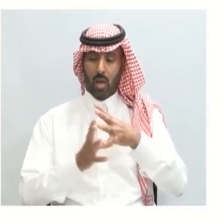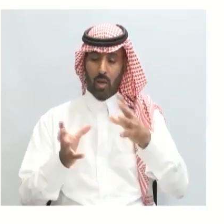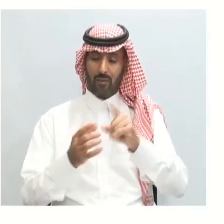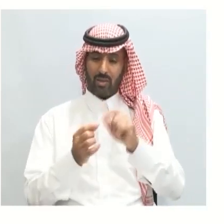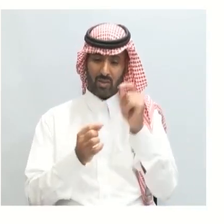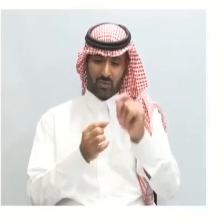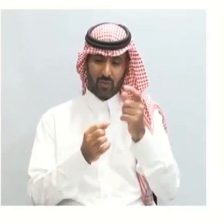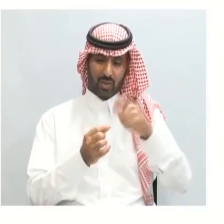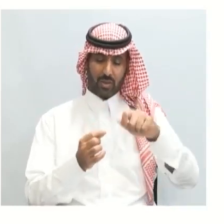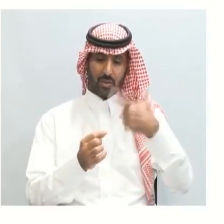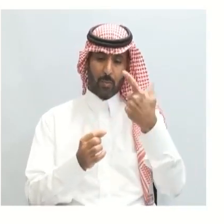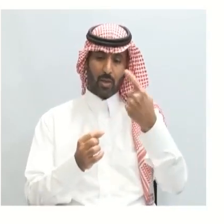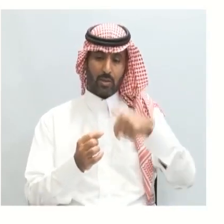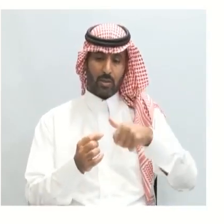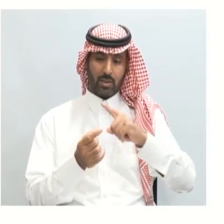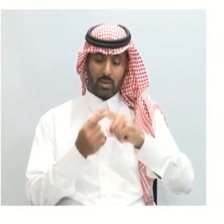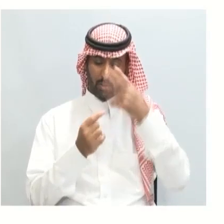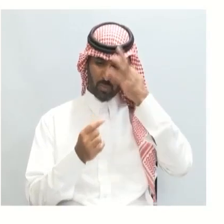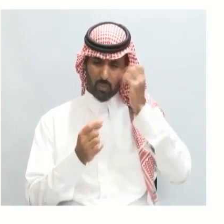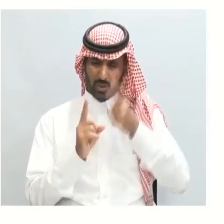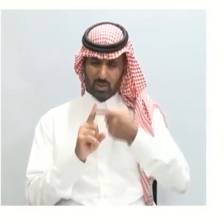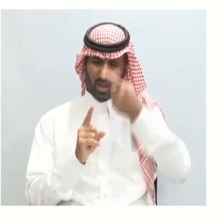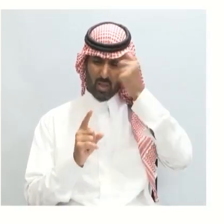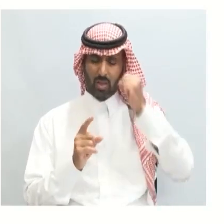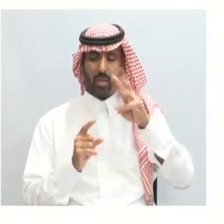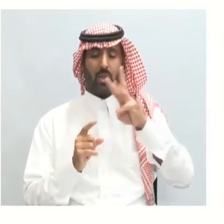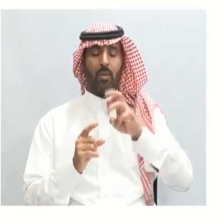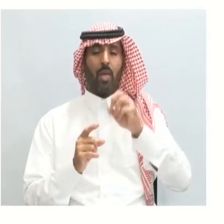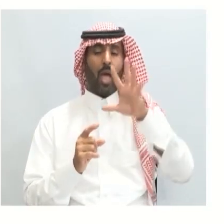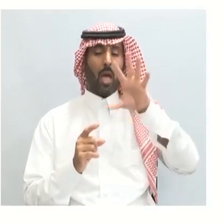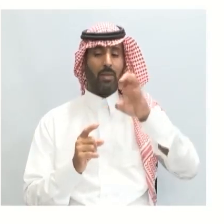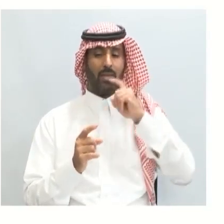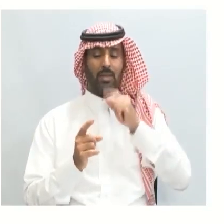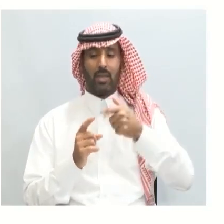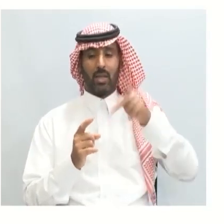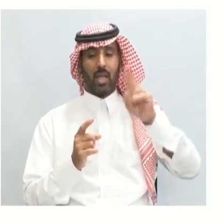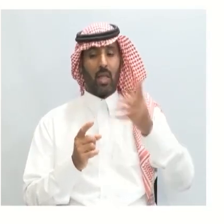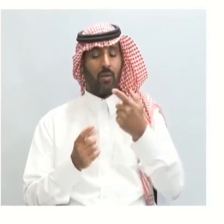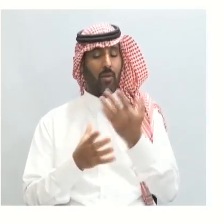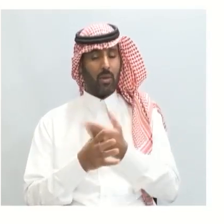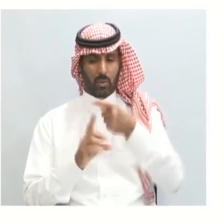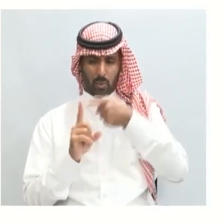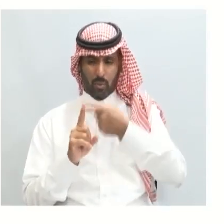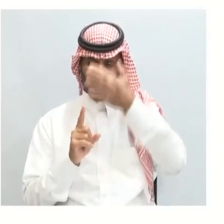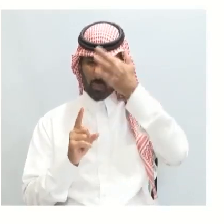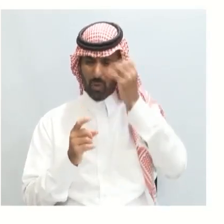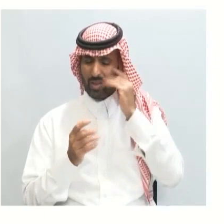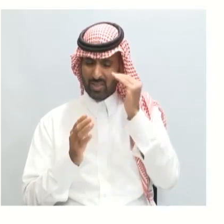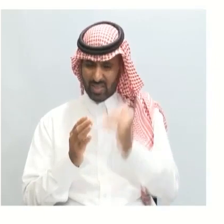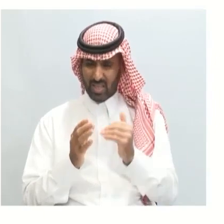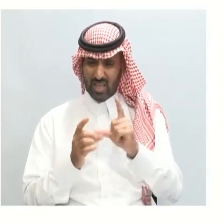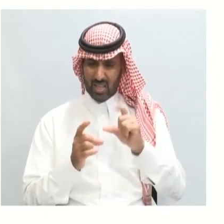0.67 لتر عند درجه حراره 350 كلفن ما درجه الحراره اللازمه لخفض الحجم بمقدار